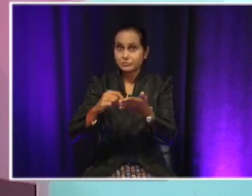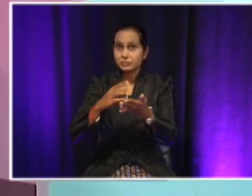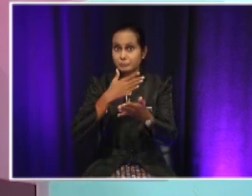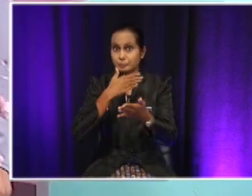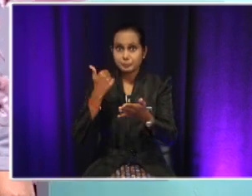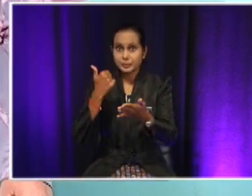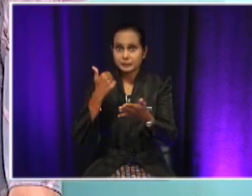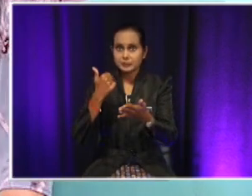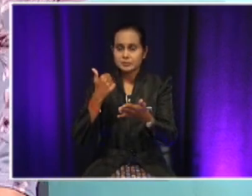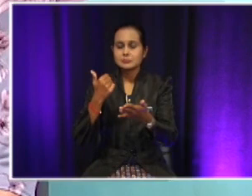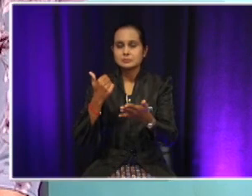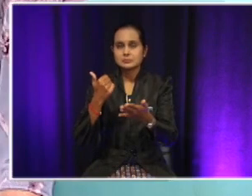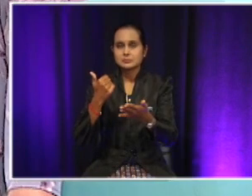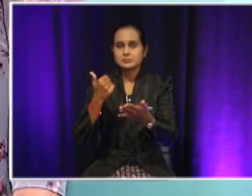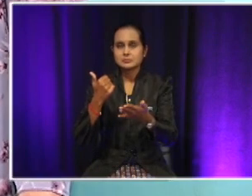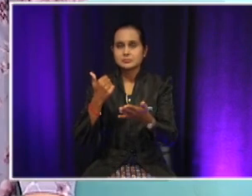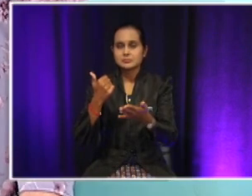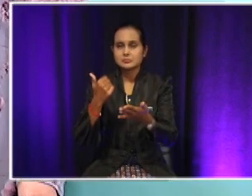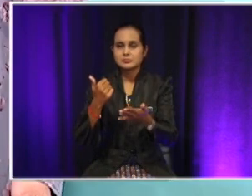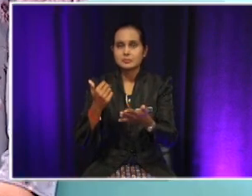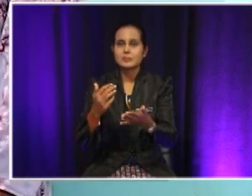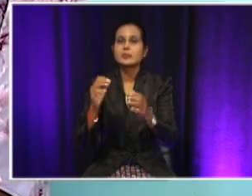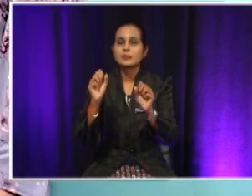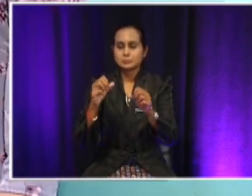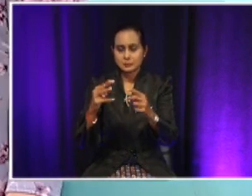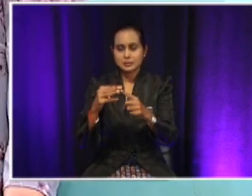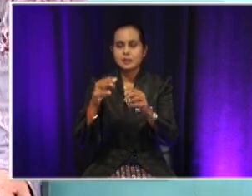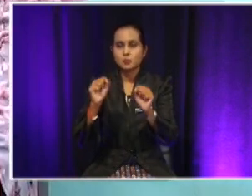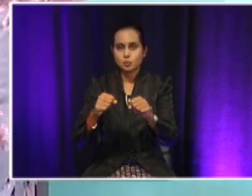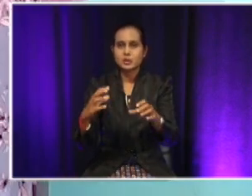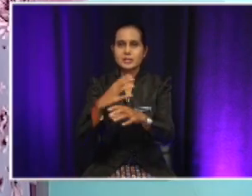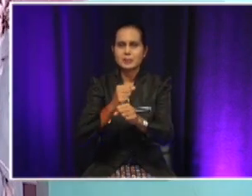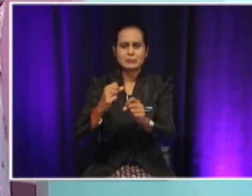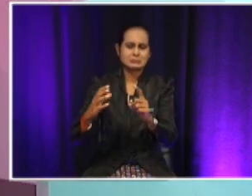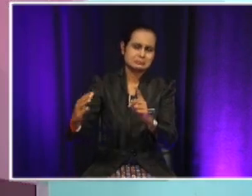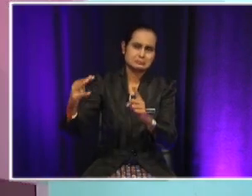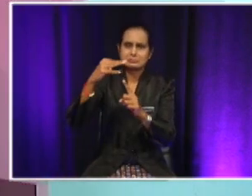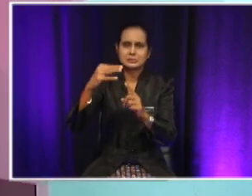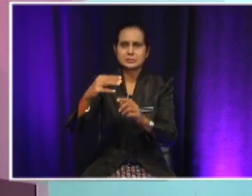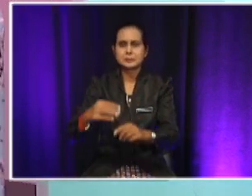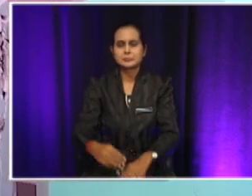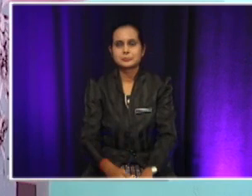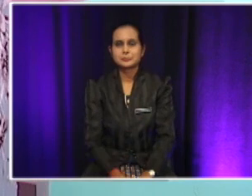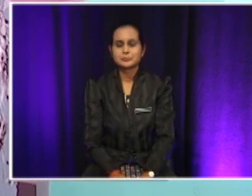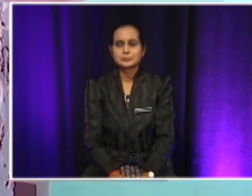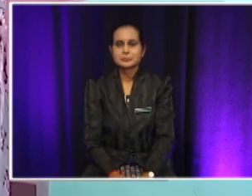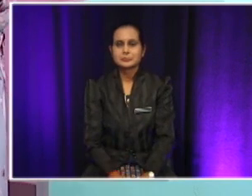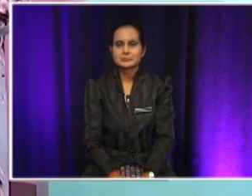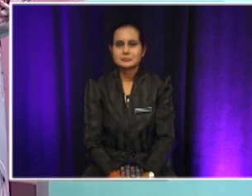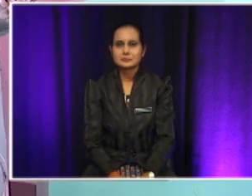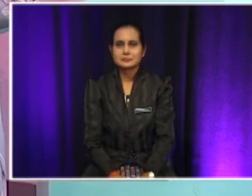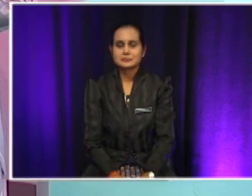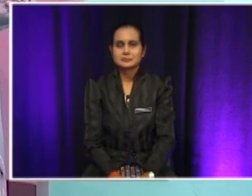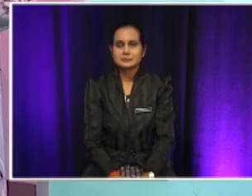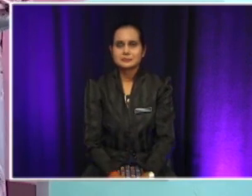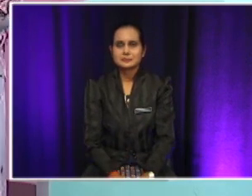insya-Allah markah tu dia akan dapatlah semaksimum yang mungkin. Kita harapkan begitulah Fizi. Amin. Alhamdulillah. Okey, dan yang